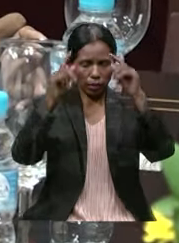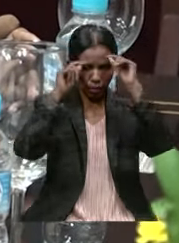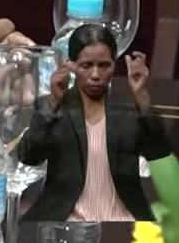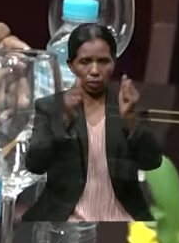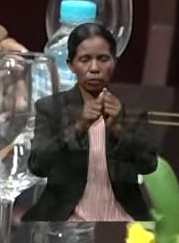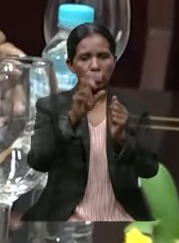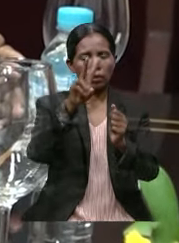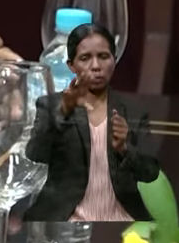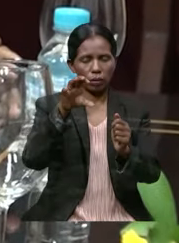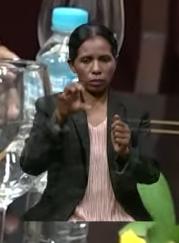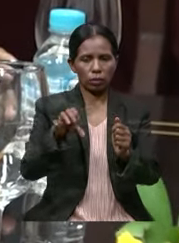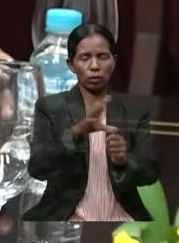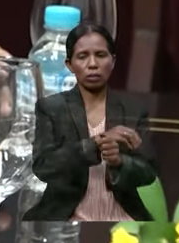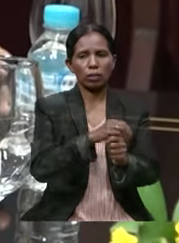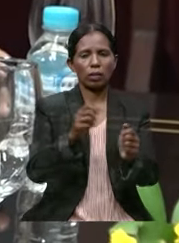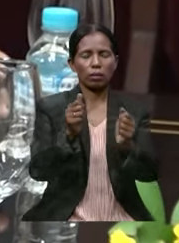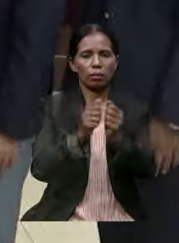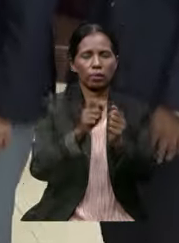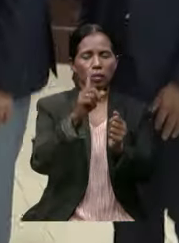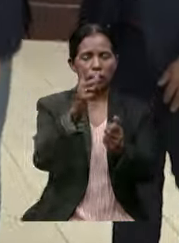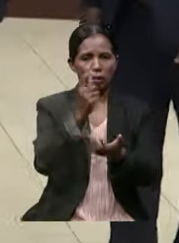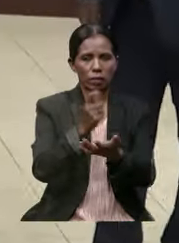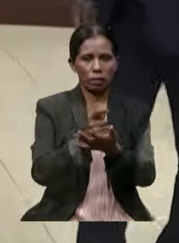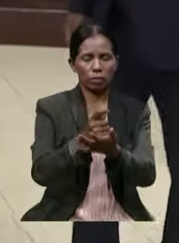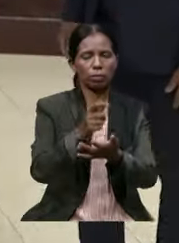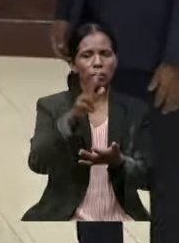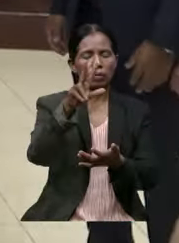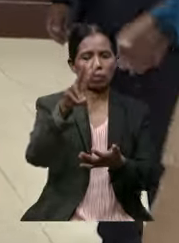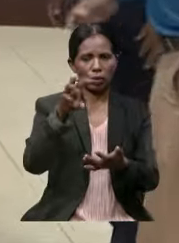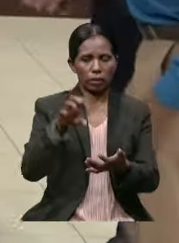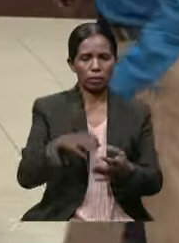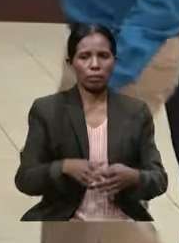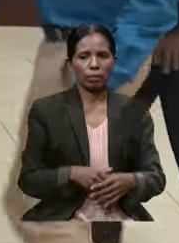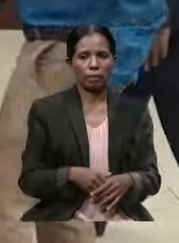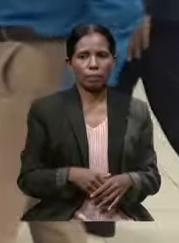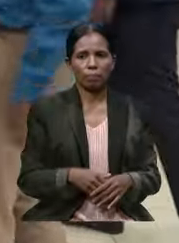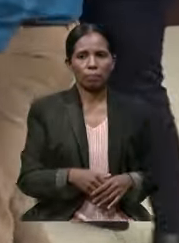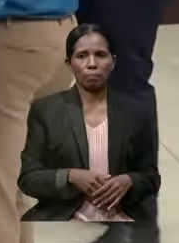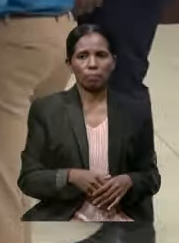sruaresin, no indireita rihunida atu sruaresin. Equipa cobertura, GMN.